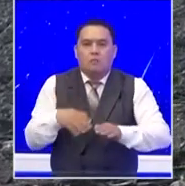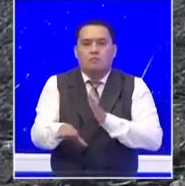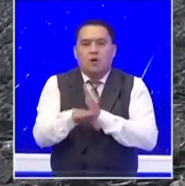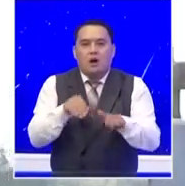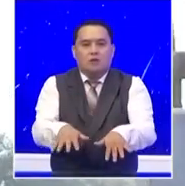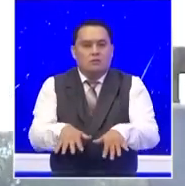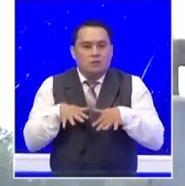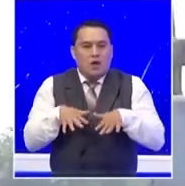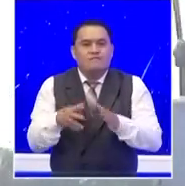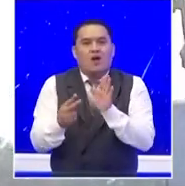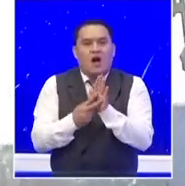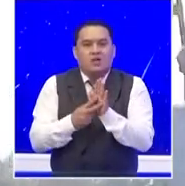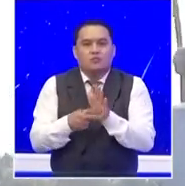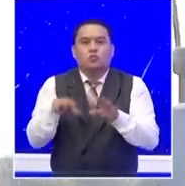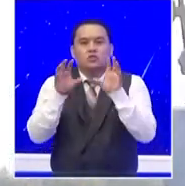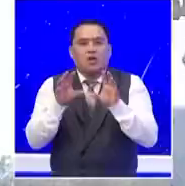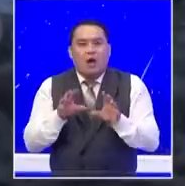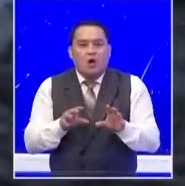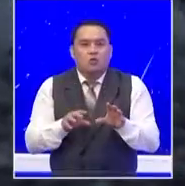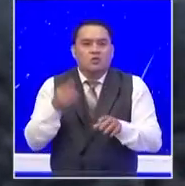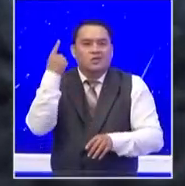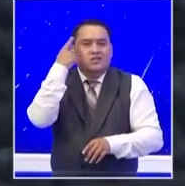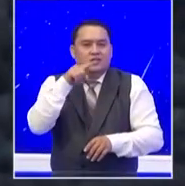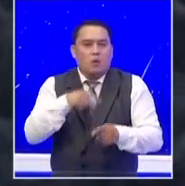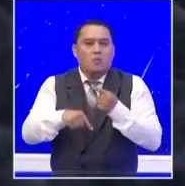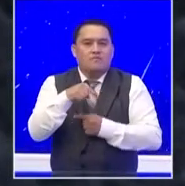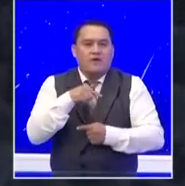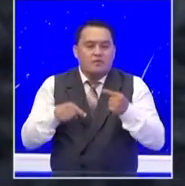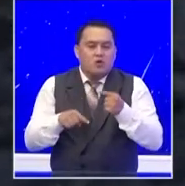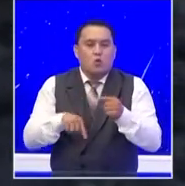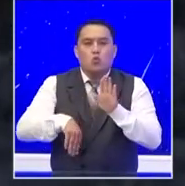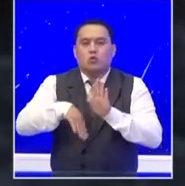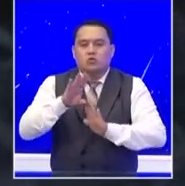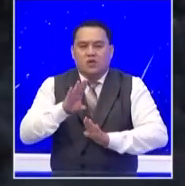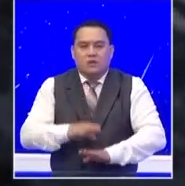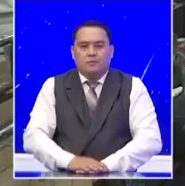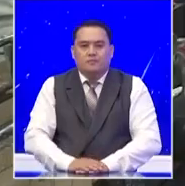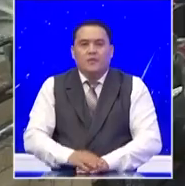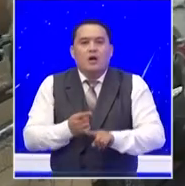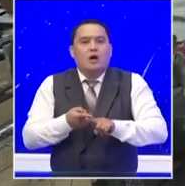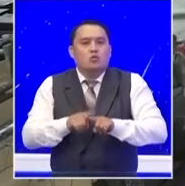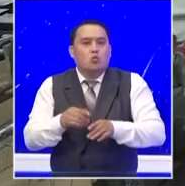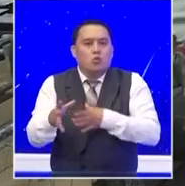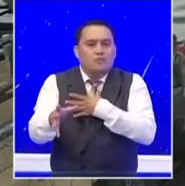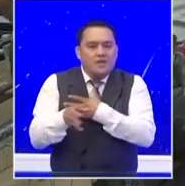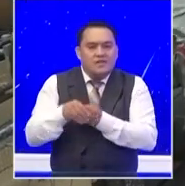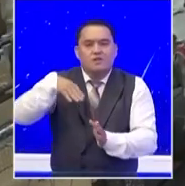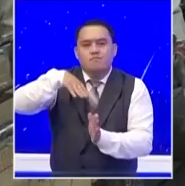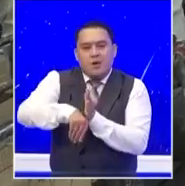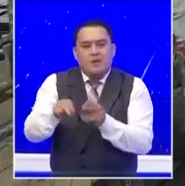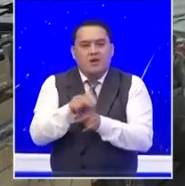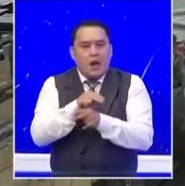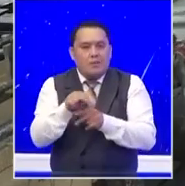парламента принял 8-й пакет законодательных инициатив по вопросам улучшения бизнес-климата. Благодаря вносимым